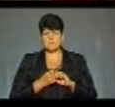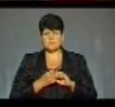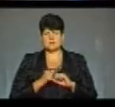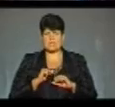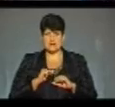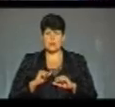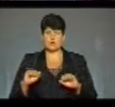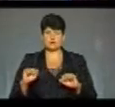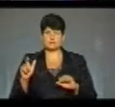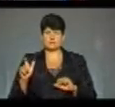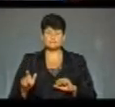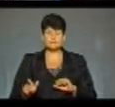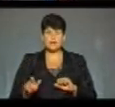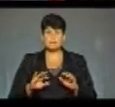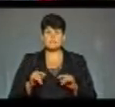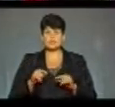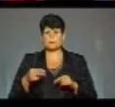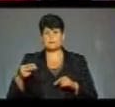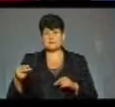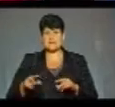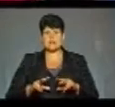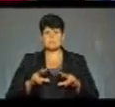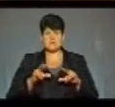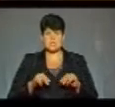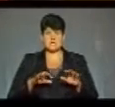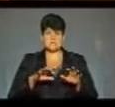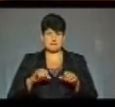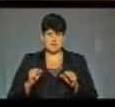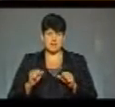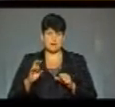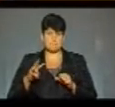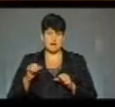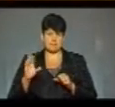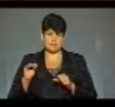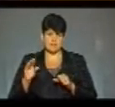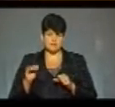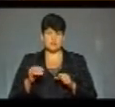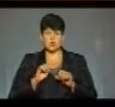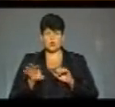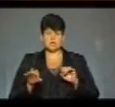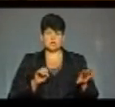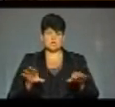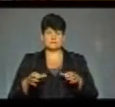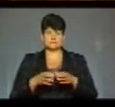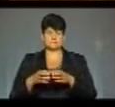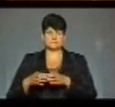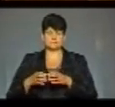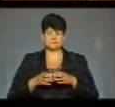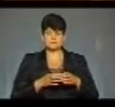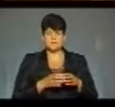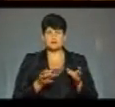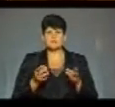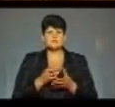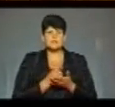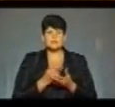пам'ять героїв. Після того, як депутати підписали присягу та забрали мандати, розійшлися по засіданнях фракцій. Знайти потрібні